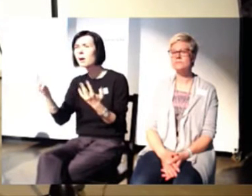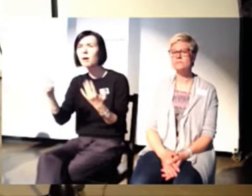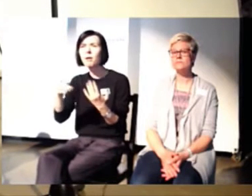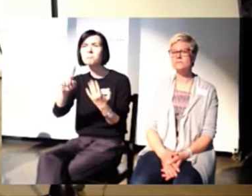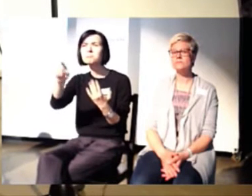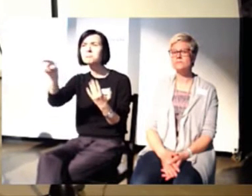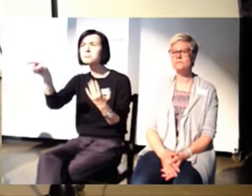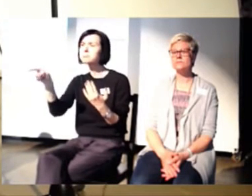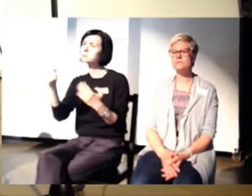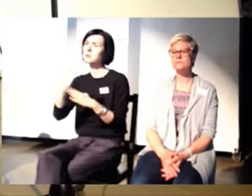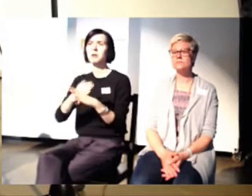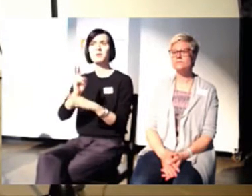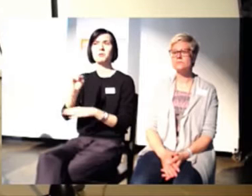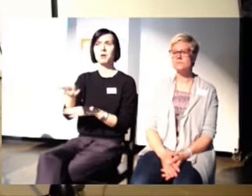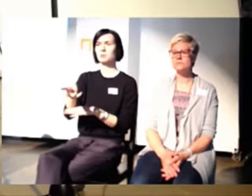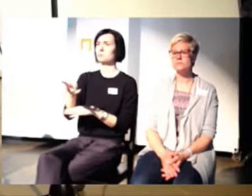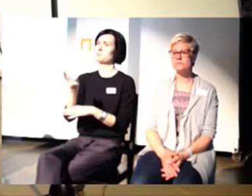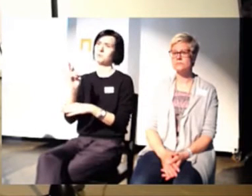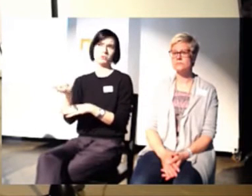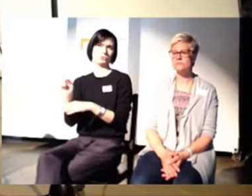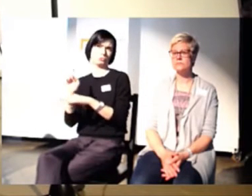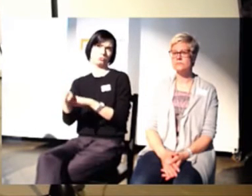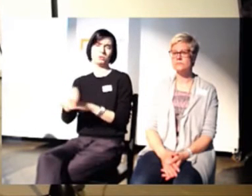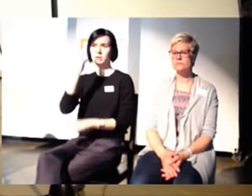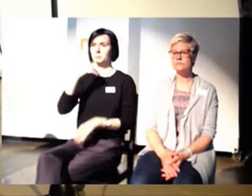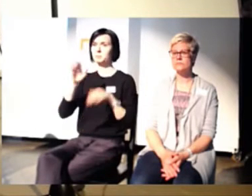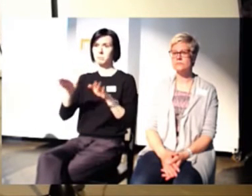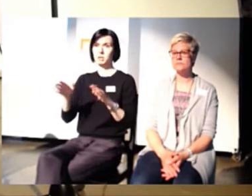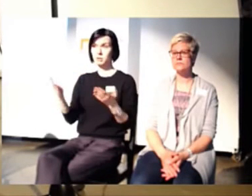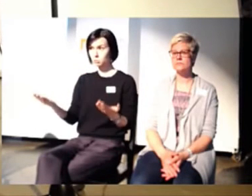vähän yli 20 ihmistä, niin